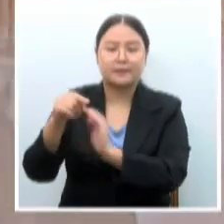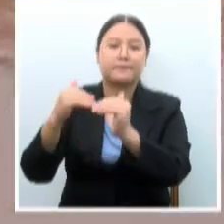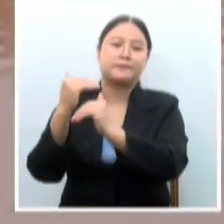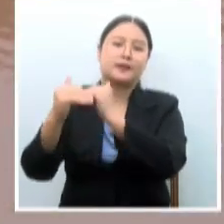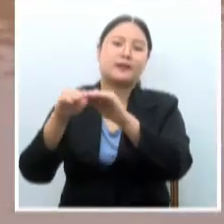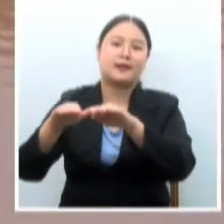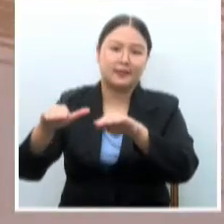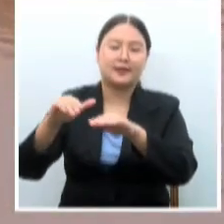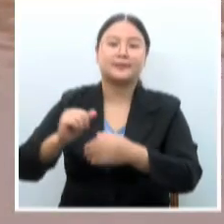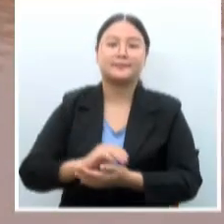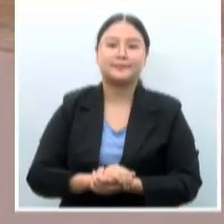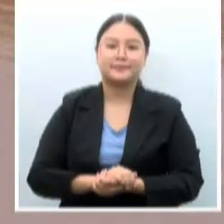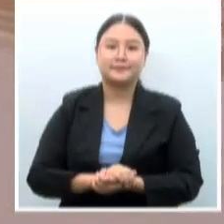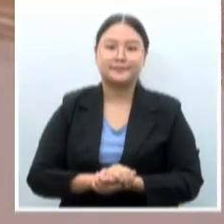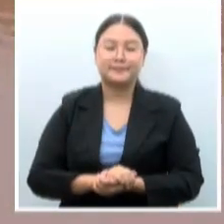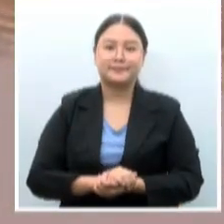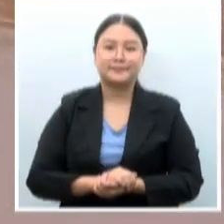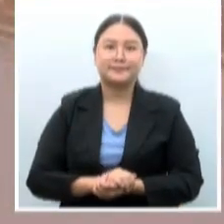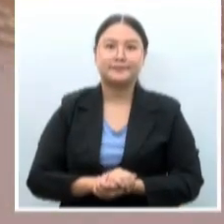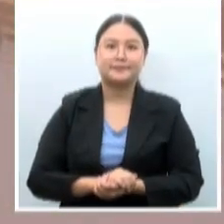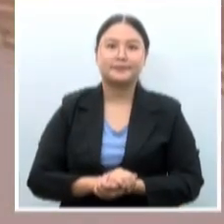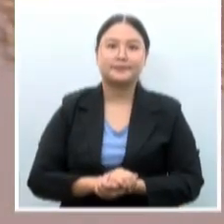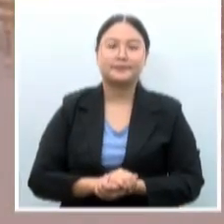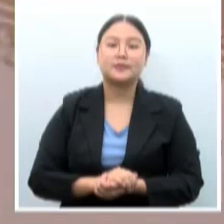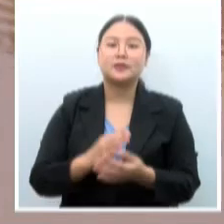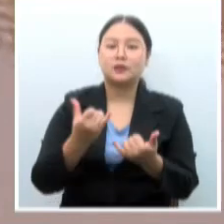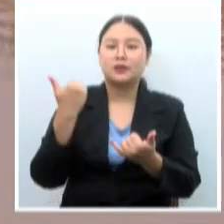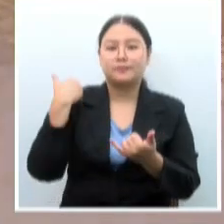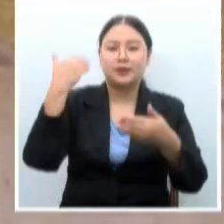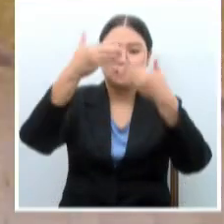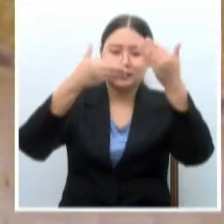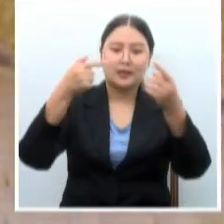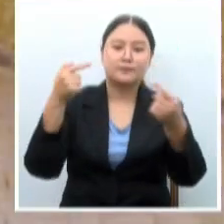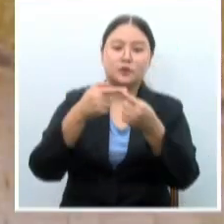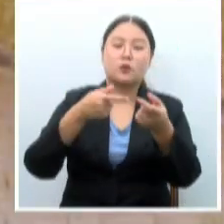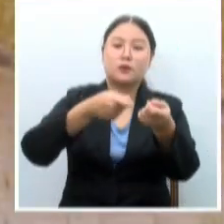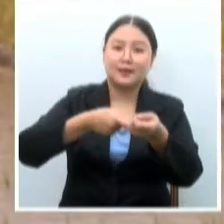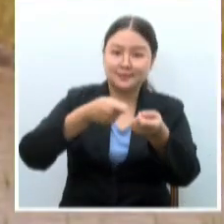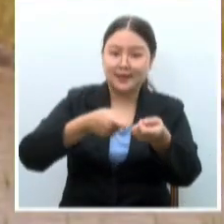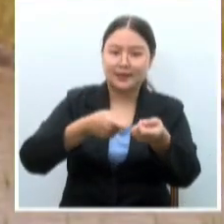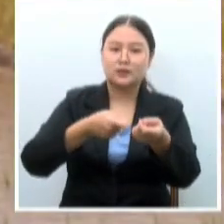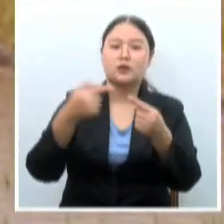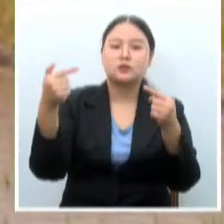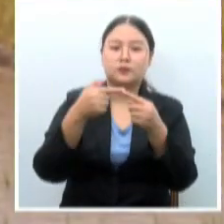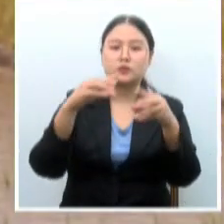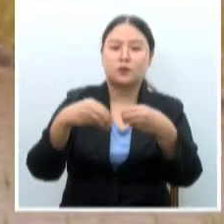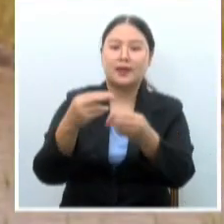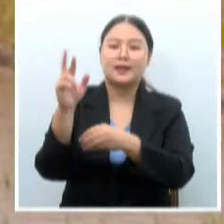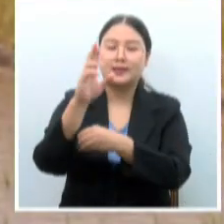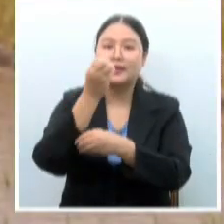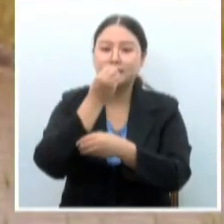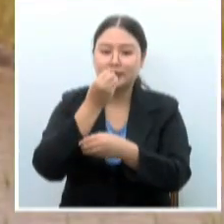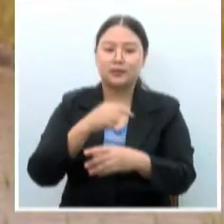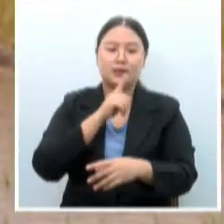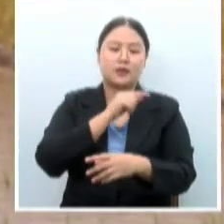ชกุมารีด้านโครงการเกษตรเพื่ออาหารกลางวันพระองค์ท่านได้พระราชทานเงินสิ่งของ